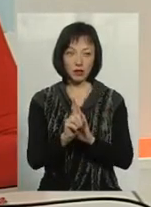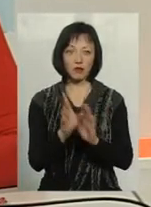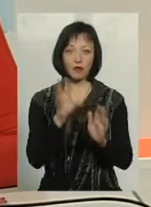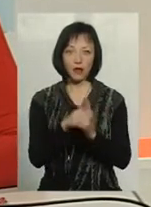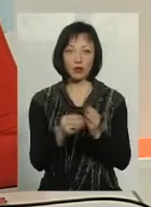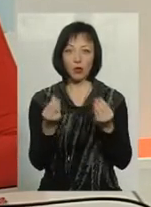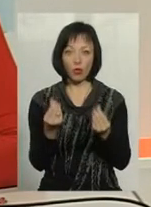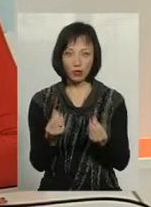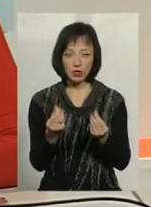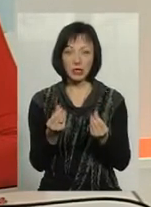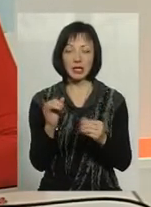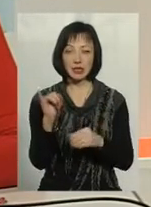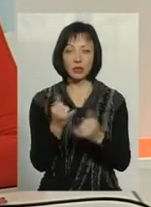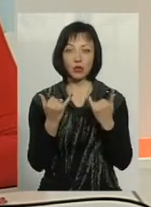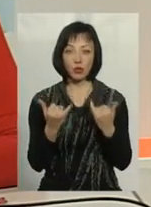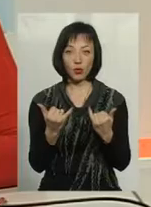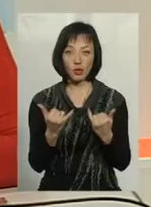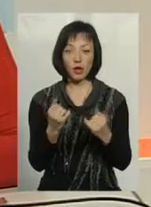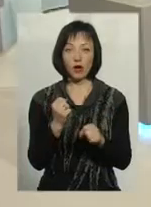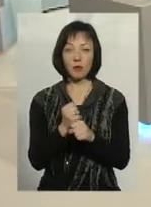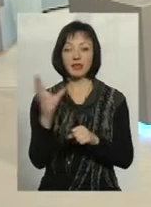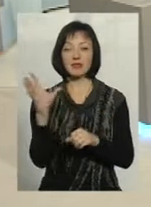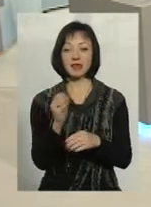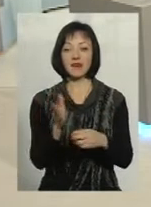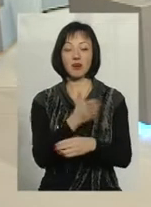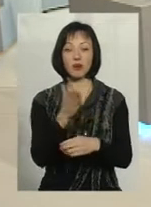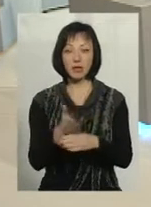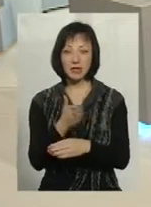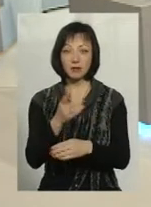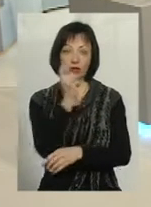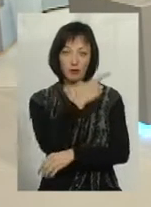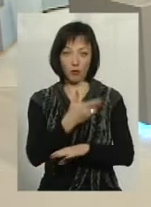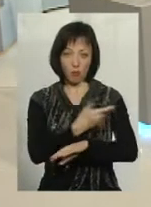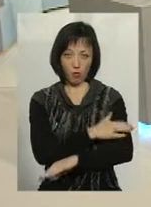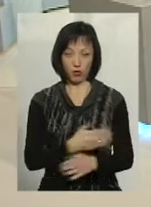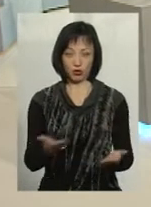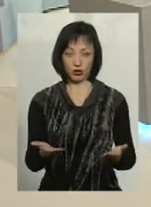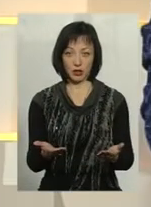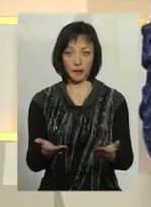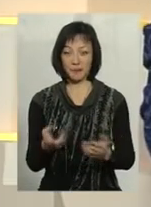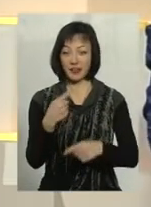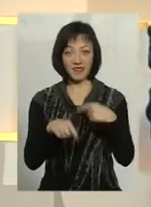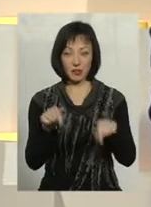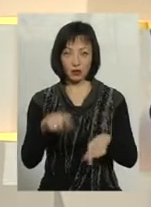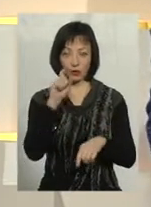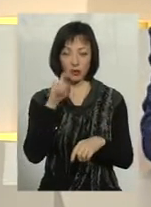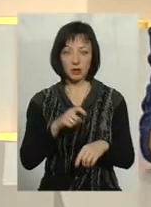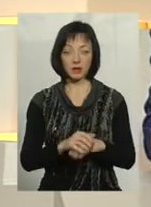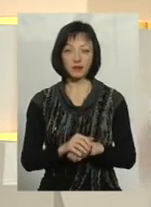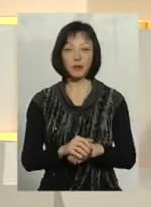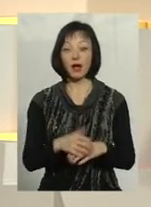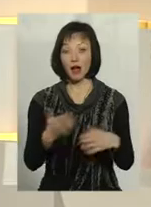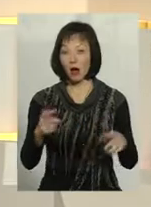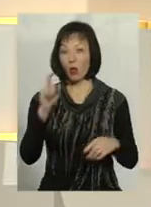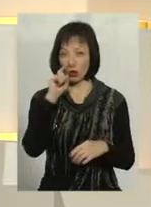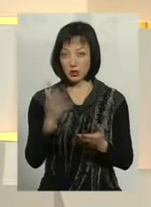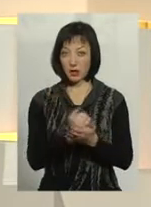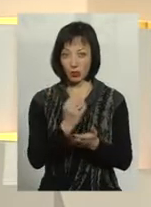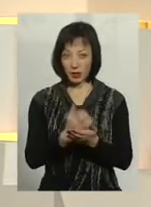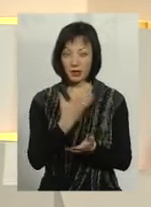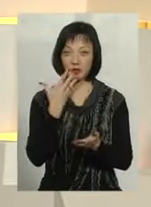одяг, якісне масло і інші речі, котрі буде випродуковано в Україні. Тут